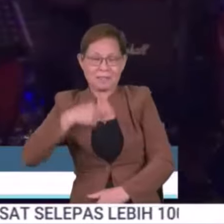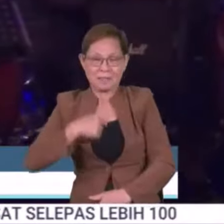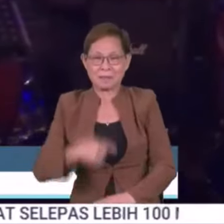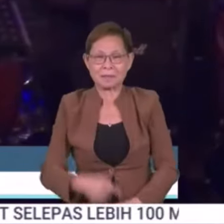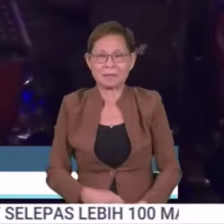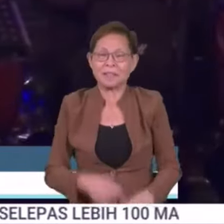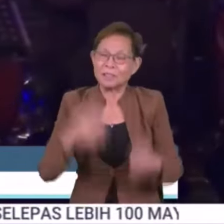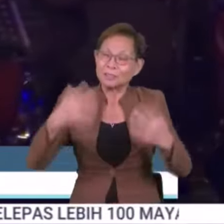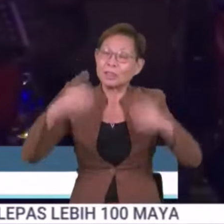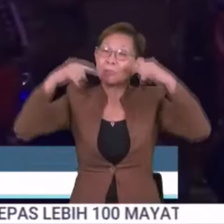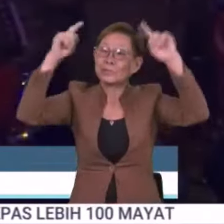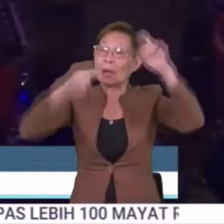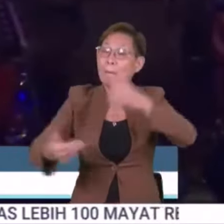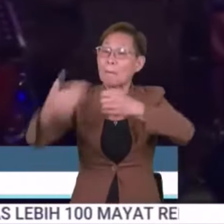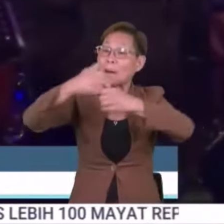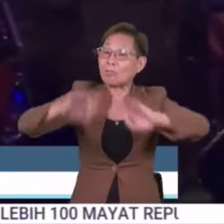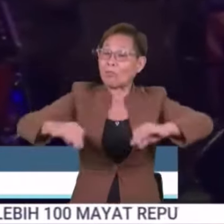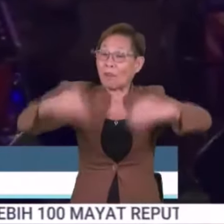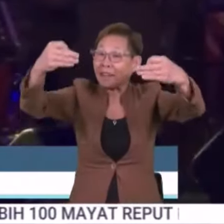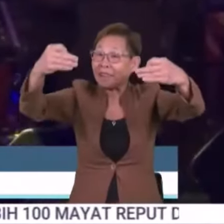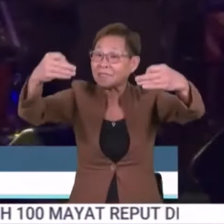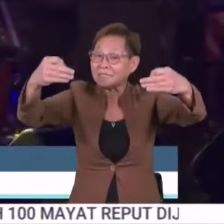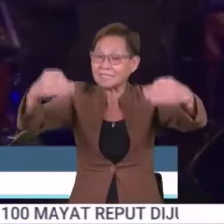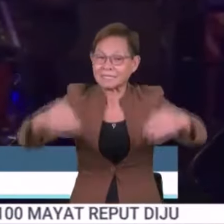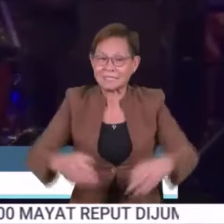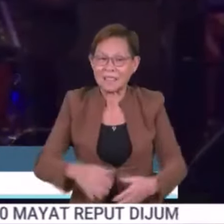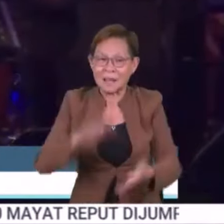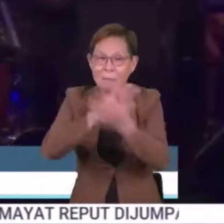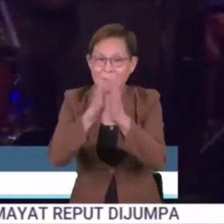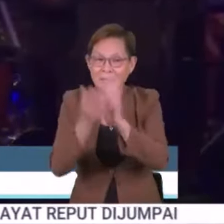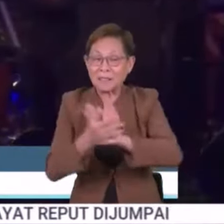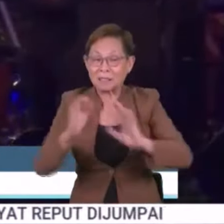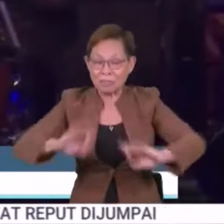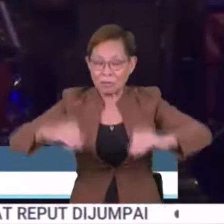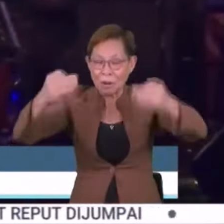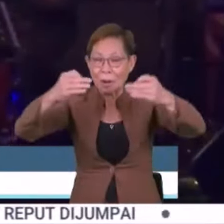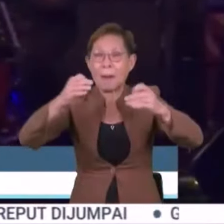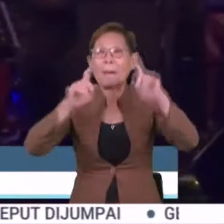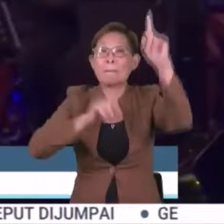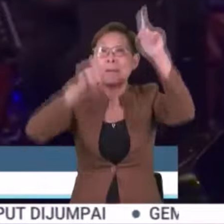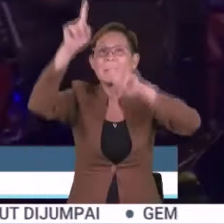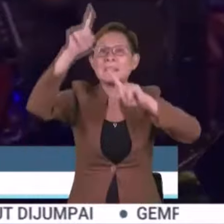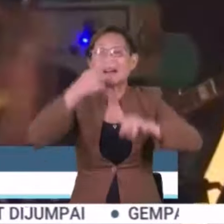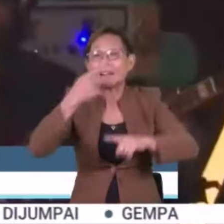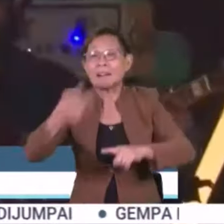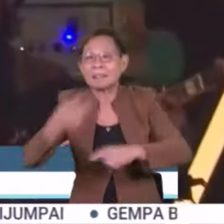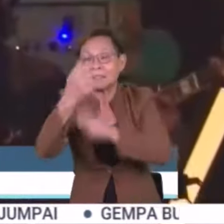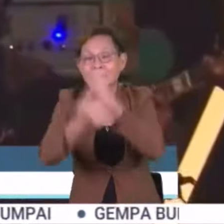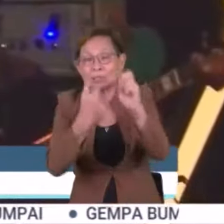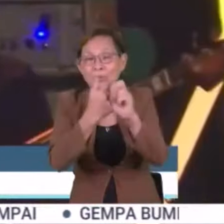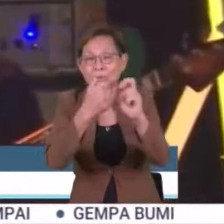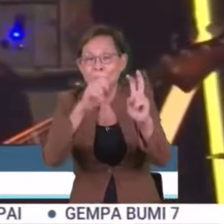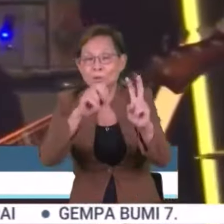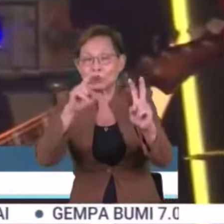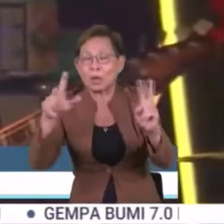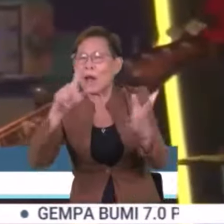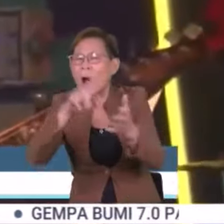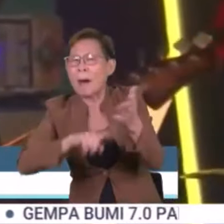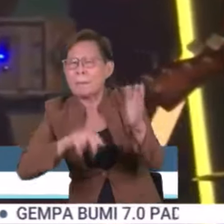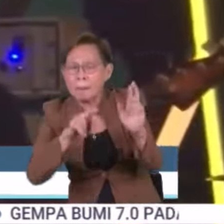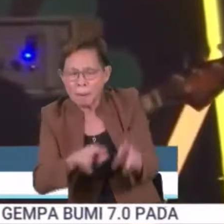oke dah berjaya Mara ke finalis menjadi finalis bintang klasik 2023 jadi apa